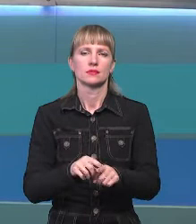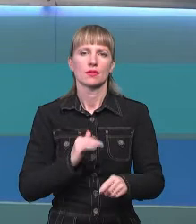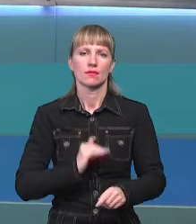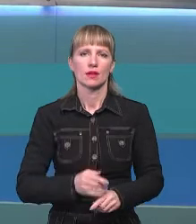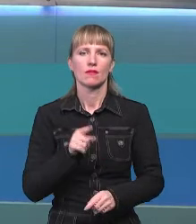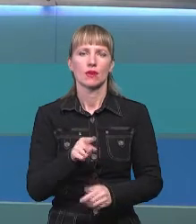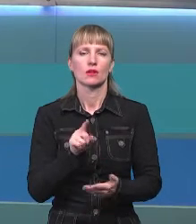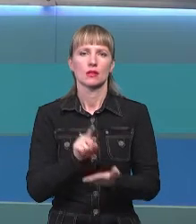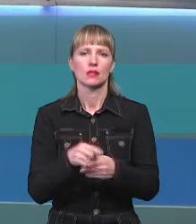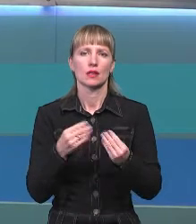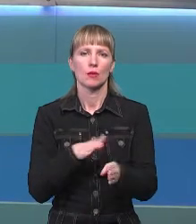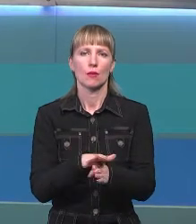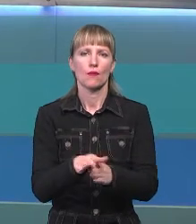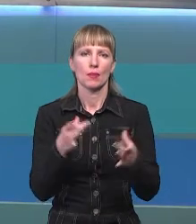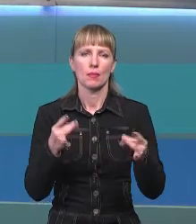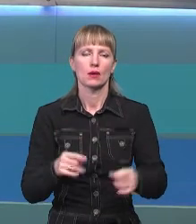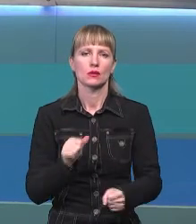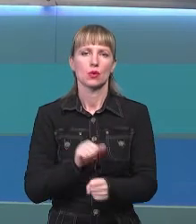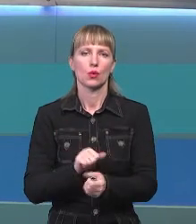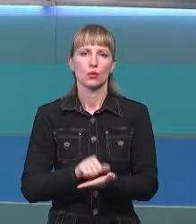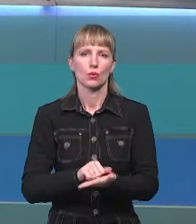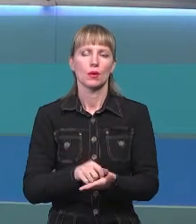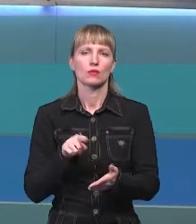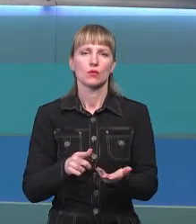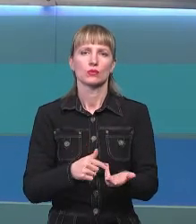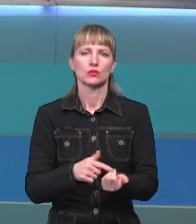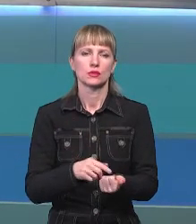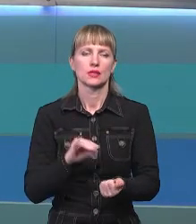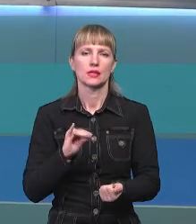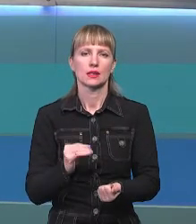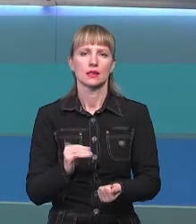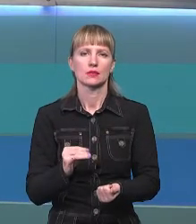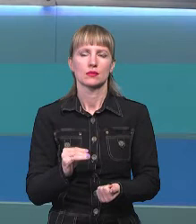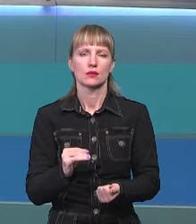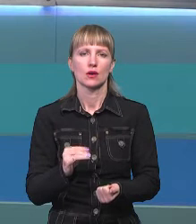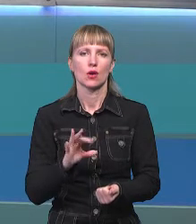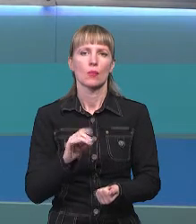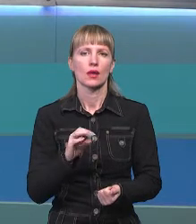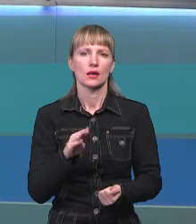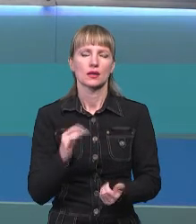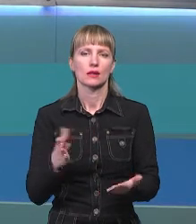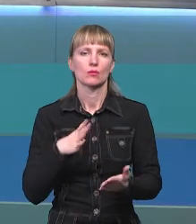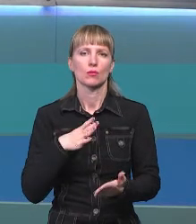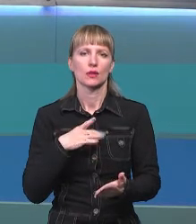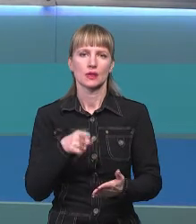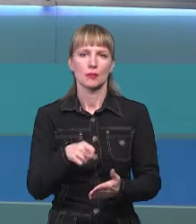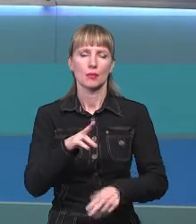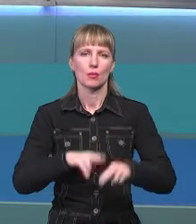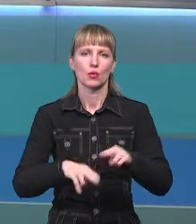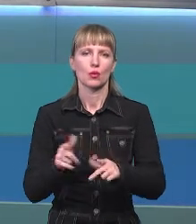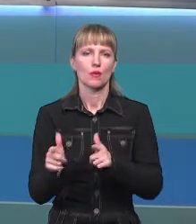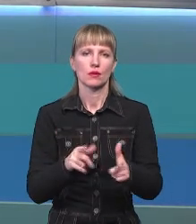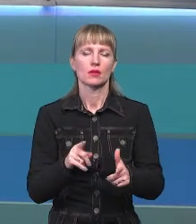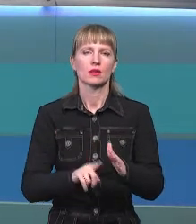компанія, вона має надати повний пакет документів, у тому числі і об'єкти, які були ними збудовані